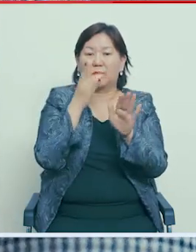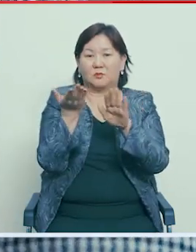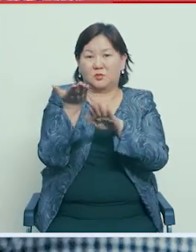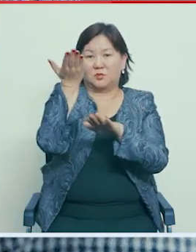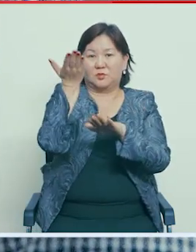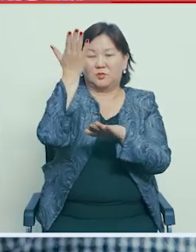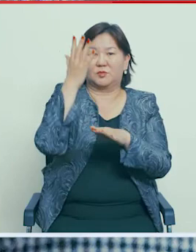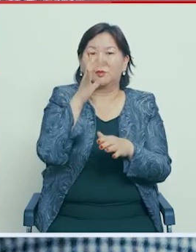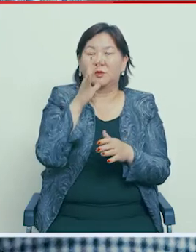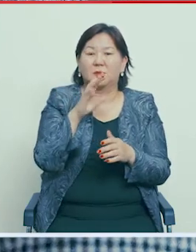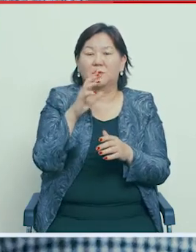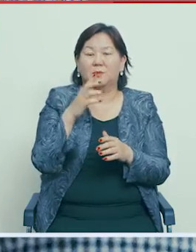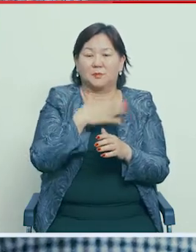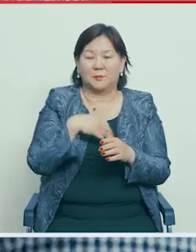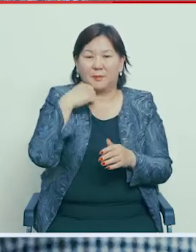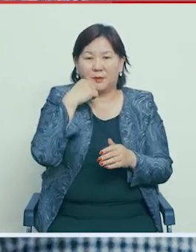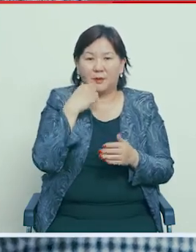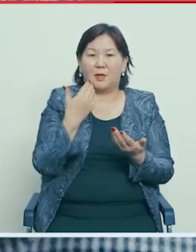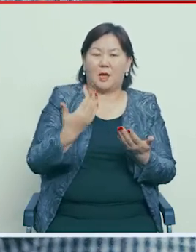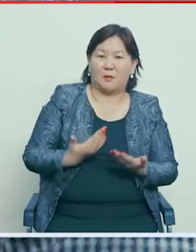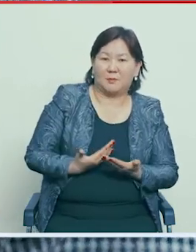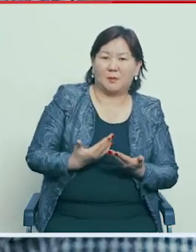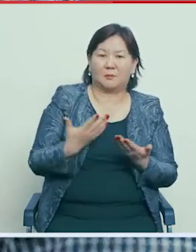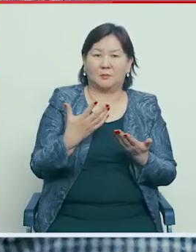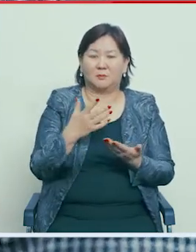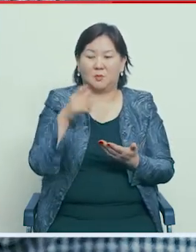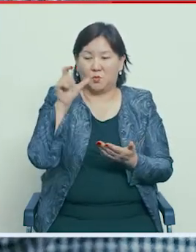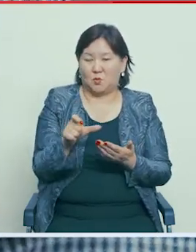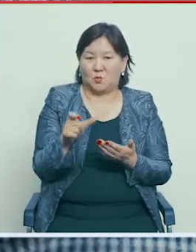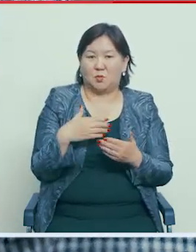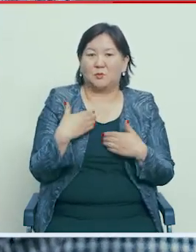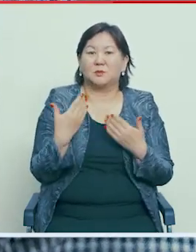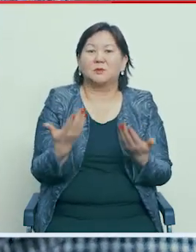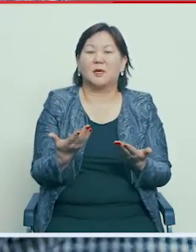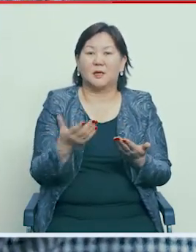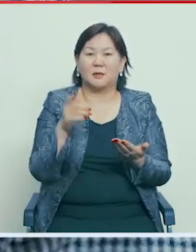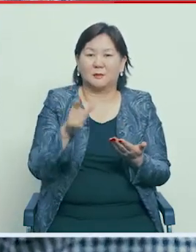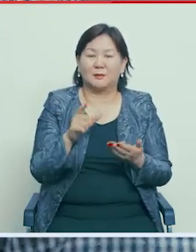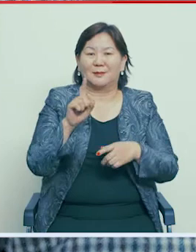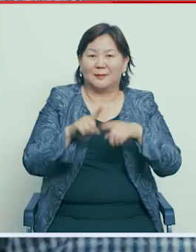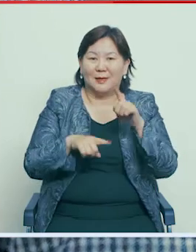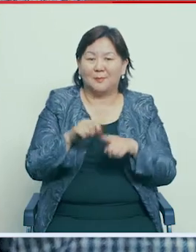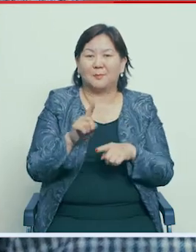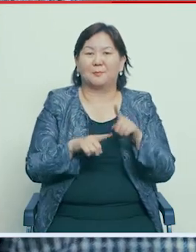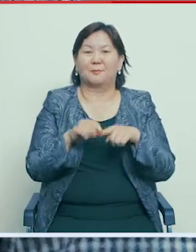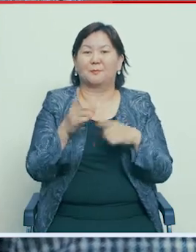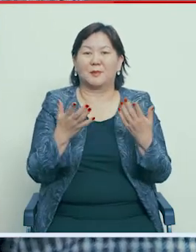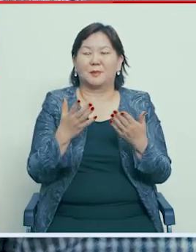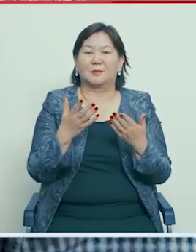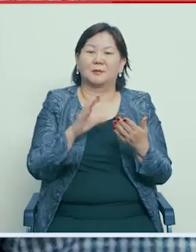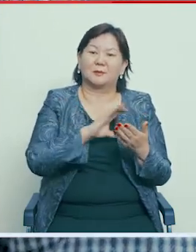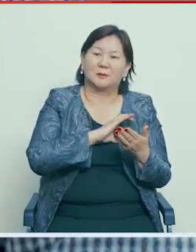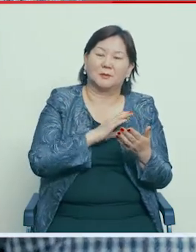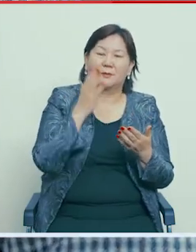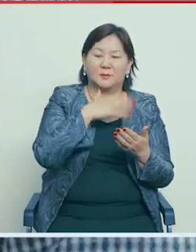насны нөгөө бэлгийн амьдрал гээл ирэхээр чинь эн чинь хүн л эмчин. Хүнд ямар л одоо тэр эргэтэн системийн